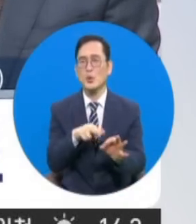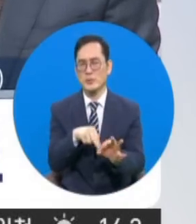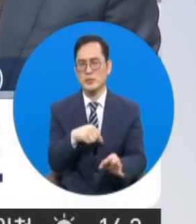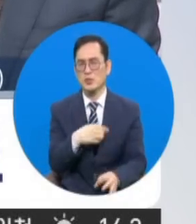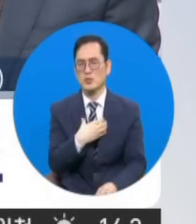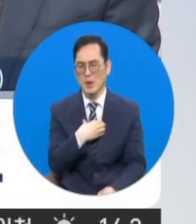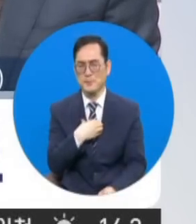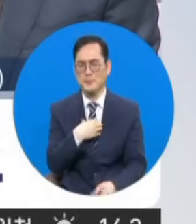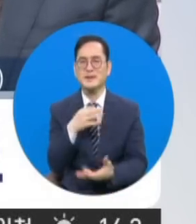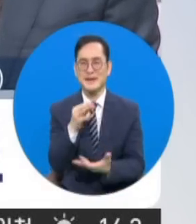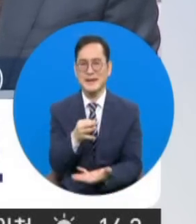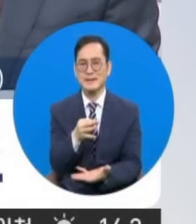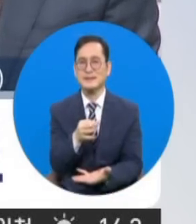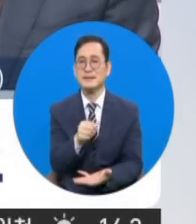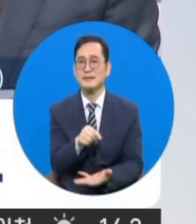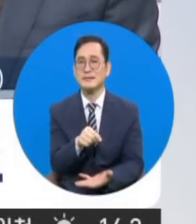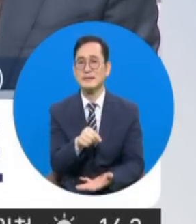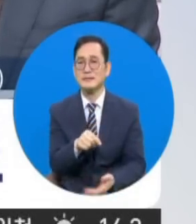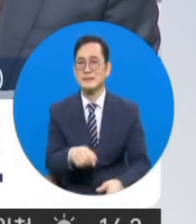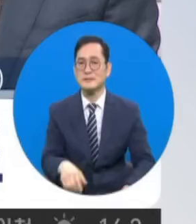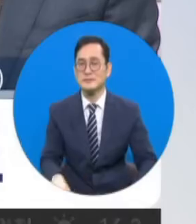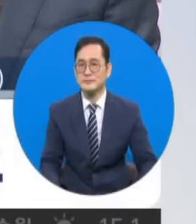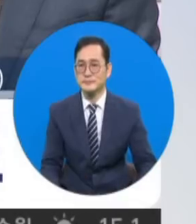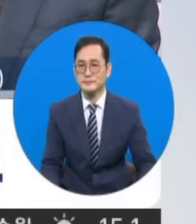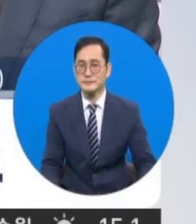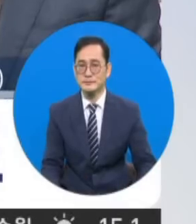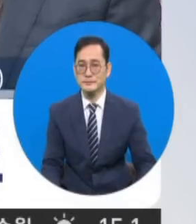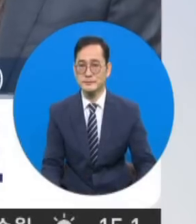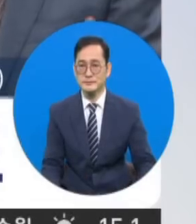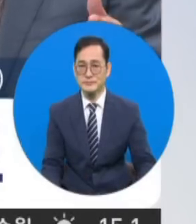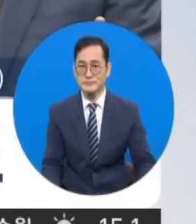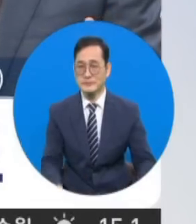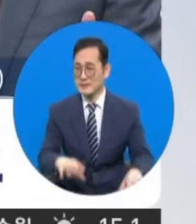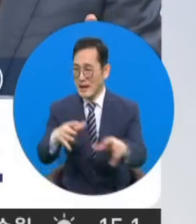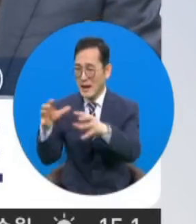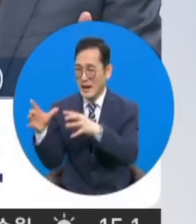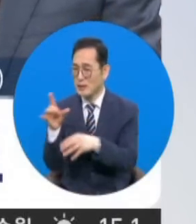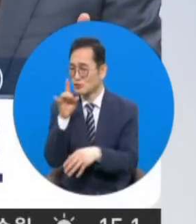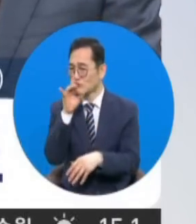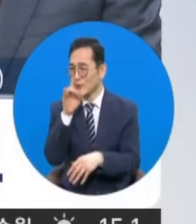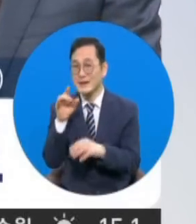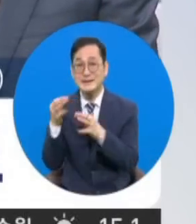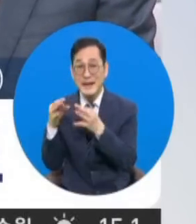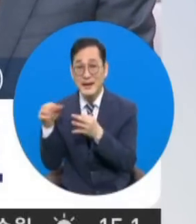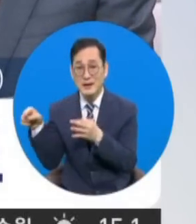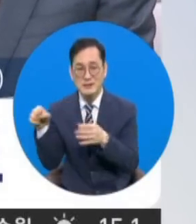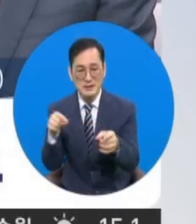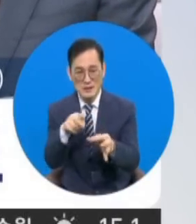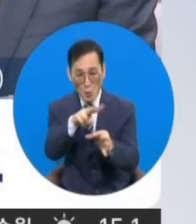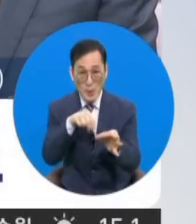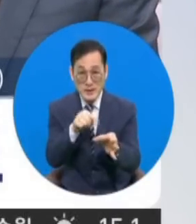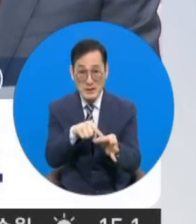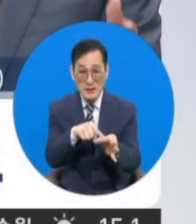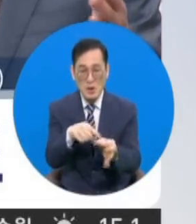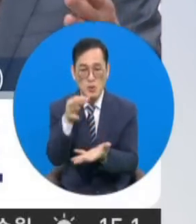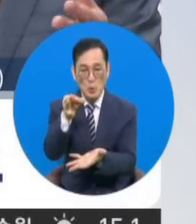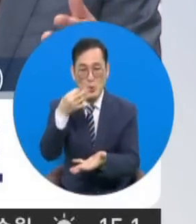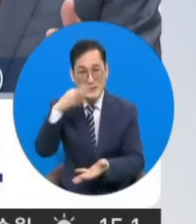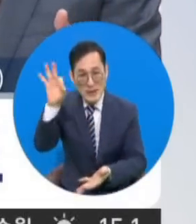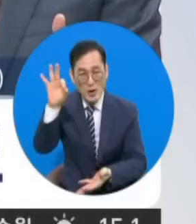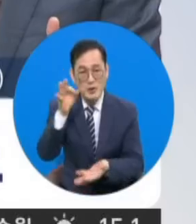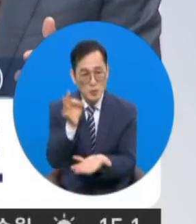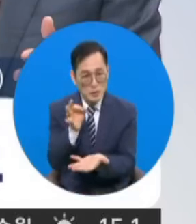자산으로 이제 분류가 되는데 지금 각국의 중앙은행들이 이걸 이제 화폐로서 인정하나 안 하냐이 문제도 이제 있는데